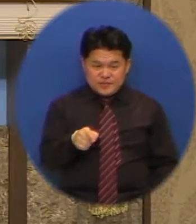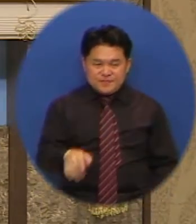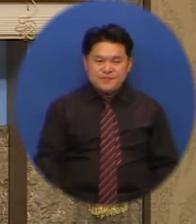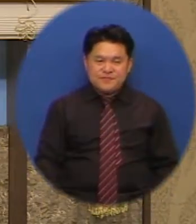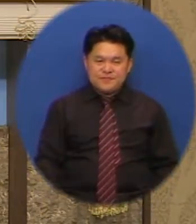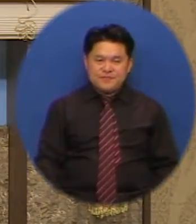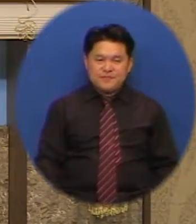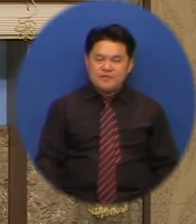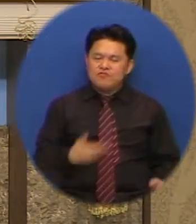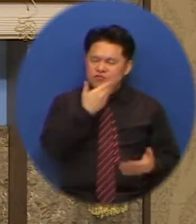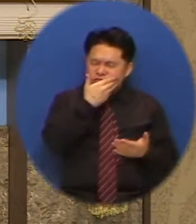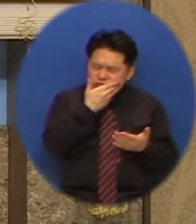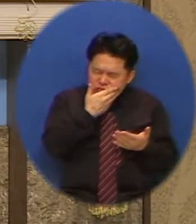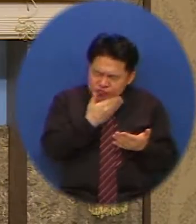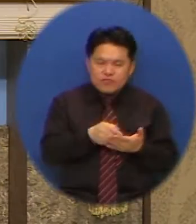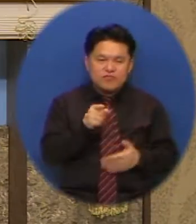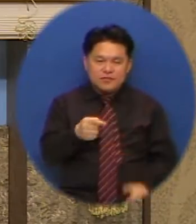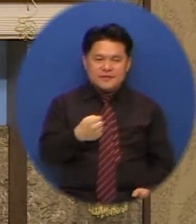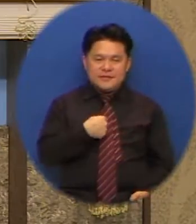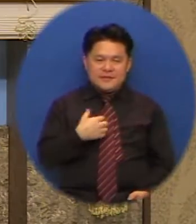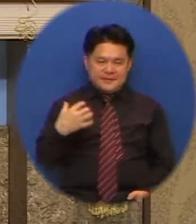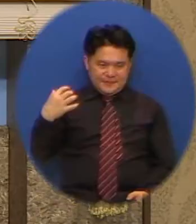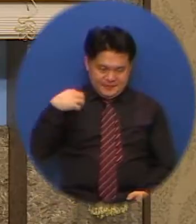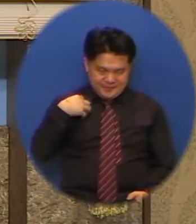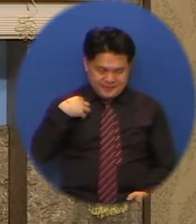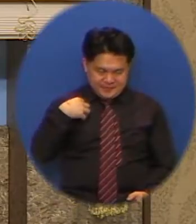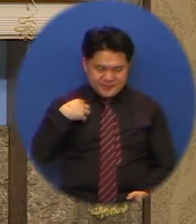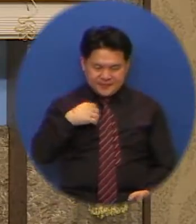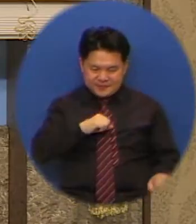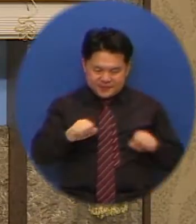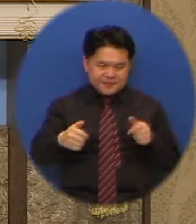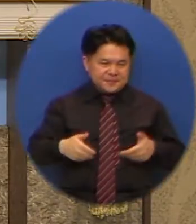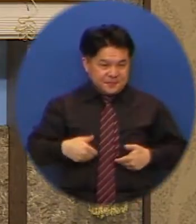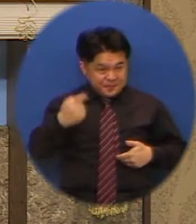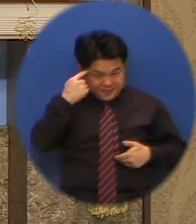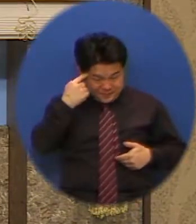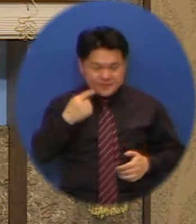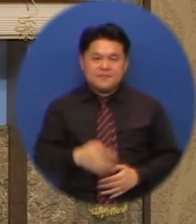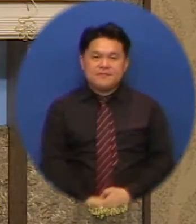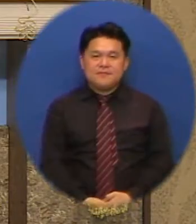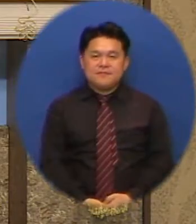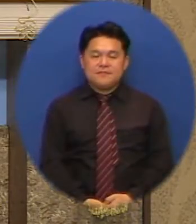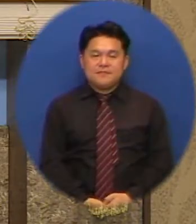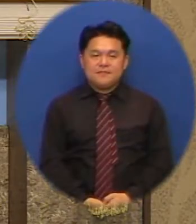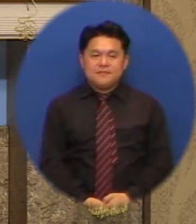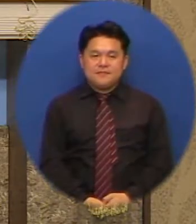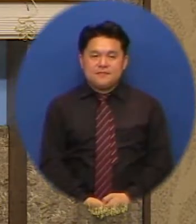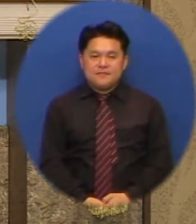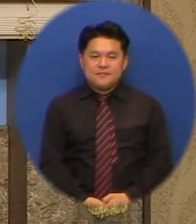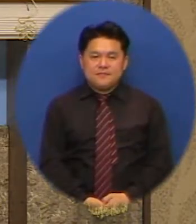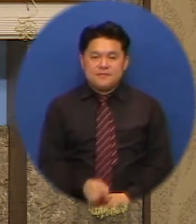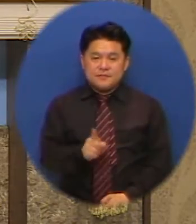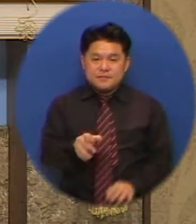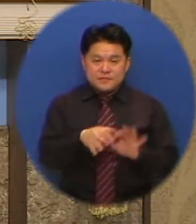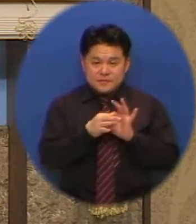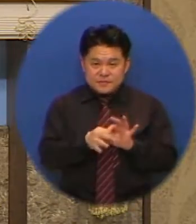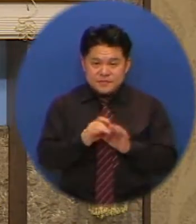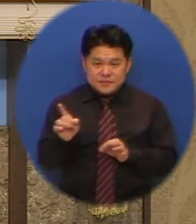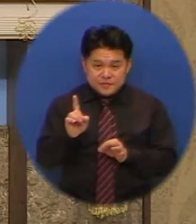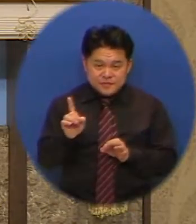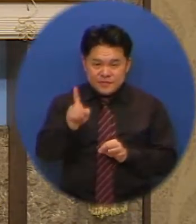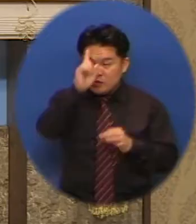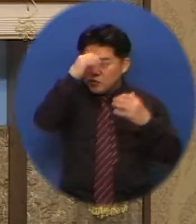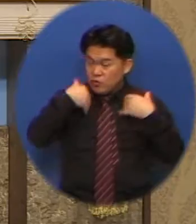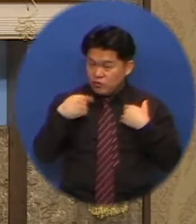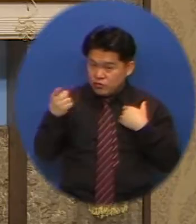가지 굉장히 중요한 일을 제가 해야 된다고 그렇게 생각을 하고 계속 이 부분에 대해서